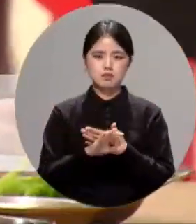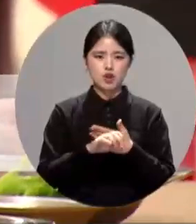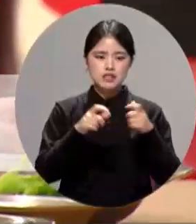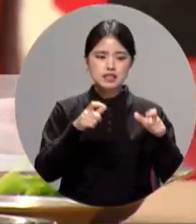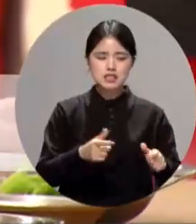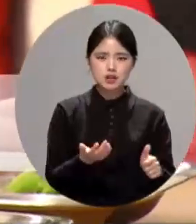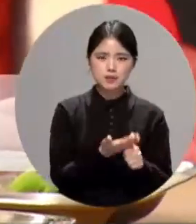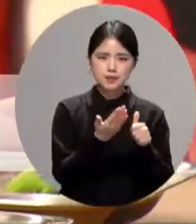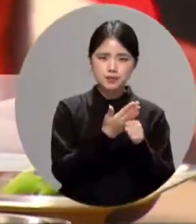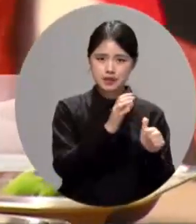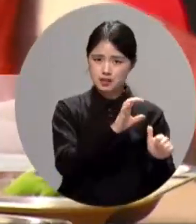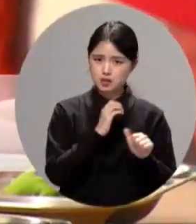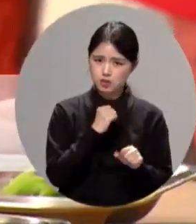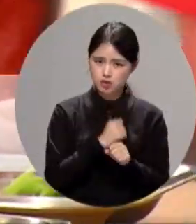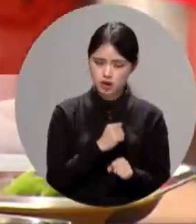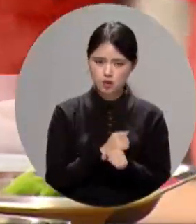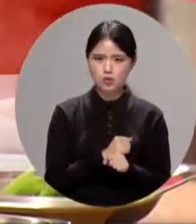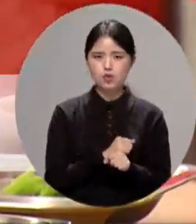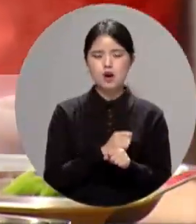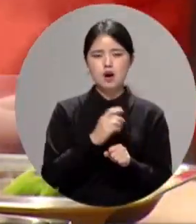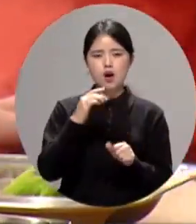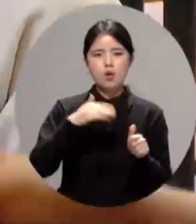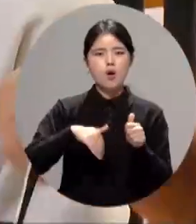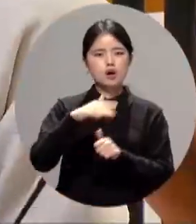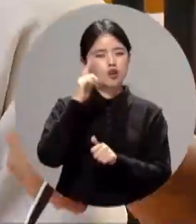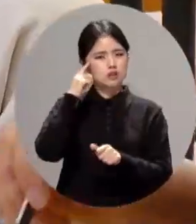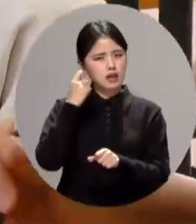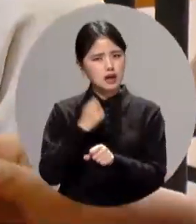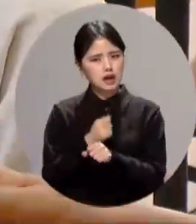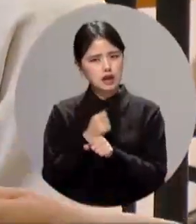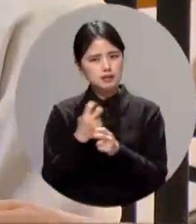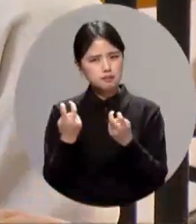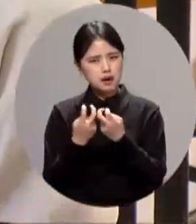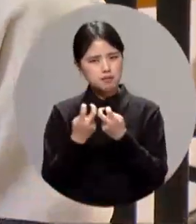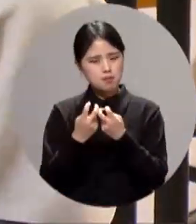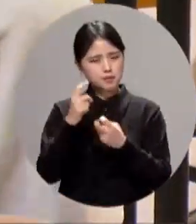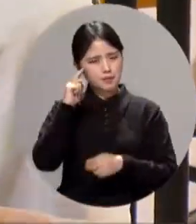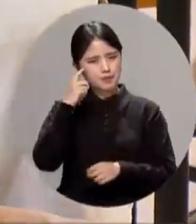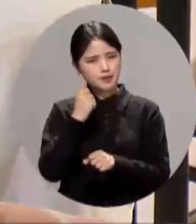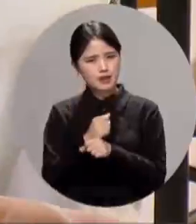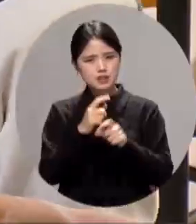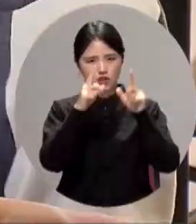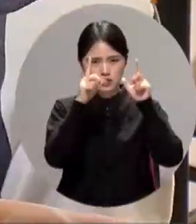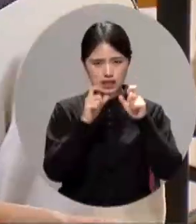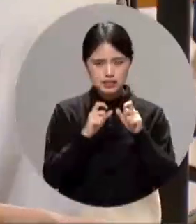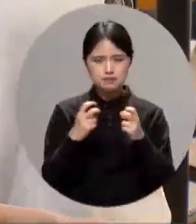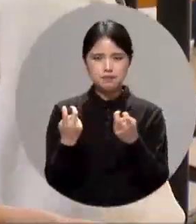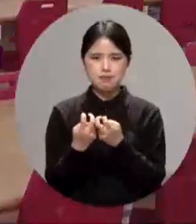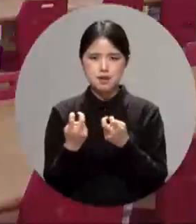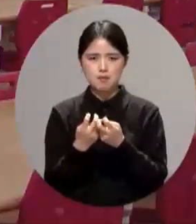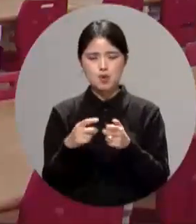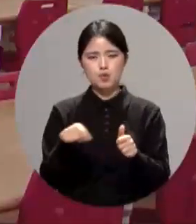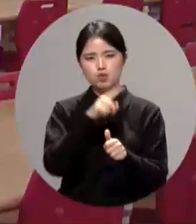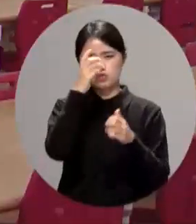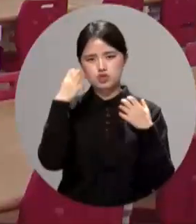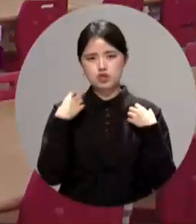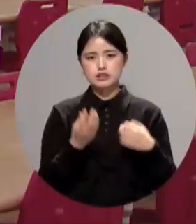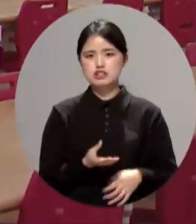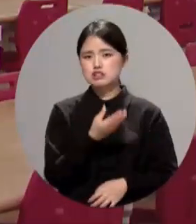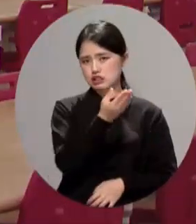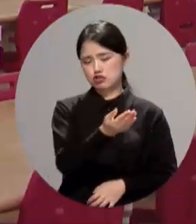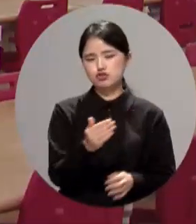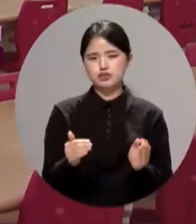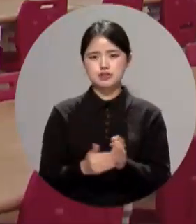사용하고 환경을 생각하는 채식 식단을 구상해 사진과 조리법을 교육청에 제출하면 됩니다